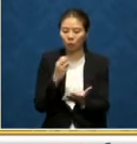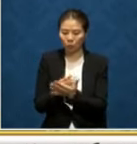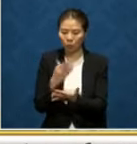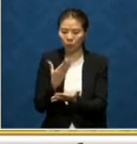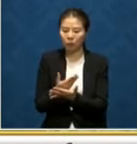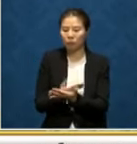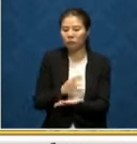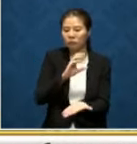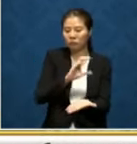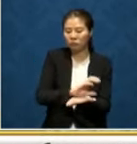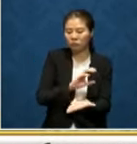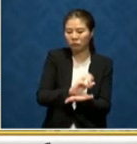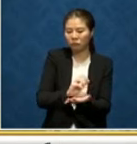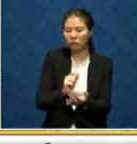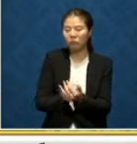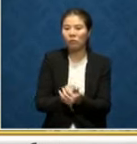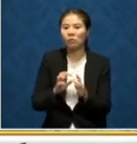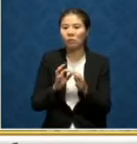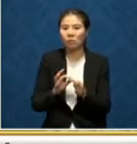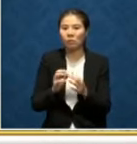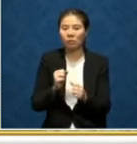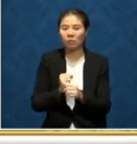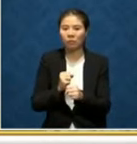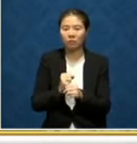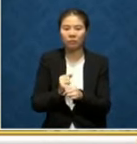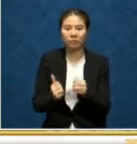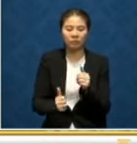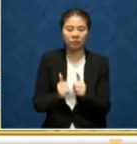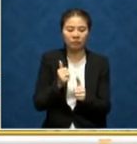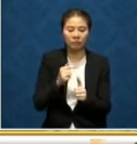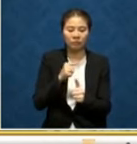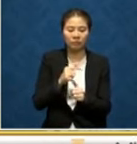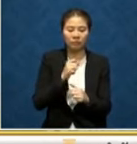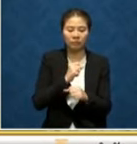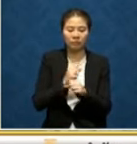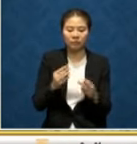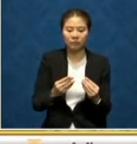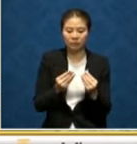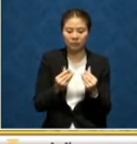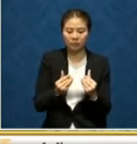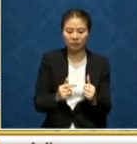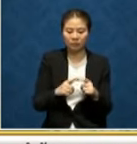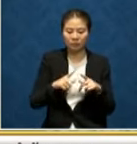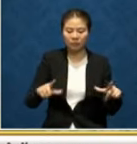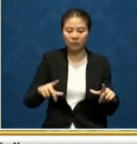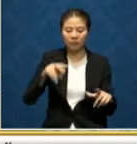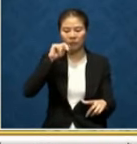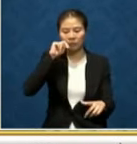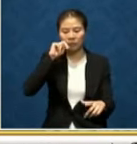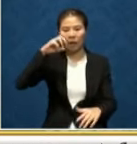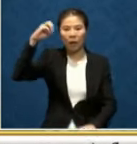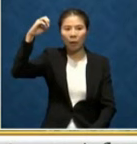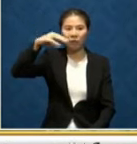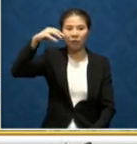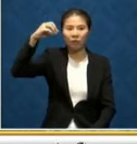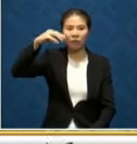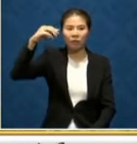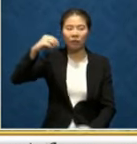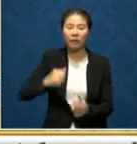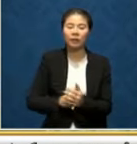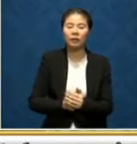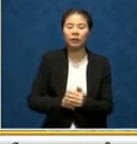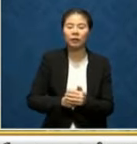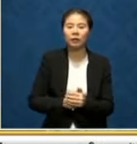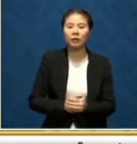มีอิทธิพลและนายทุนผูกขาดนายทุนสัมปทานที่ผูกขาดที่ดินผูกขาดน้ำผูกขาดไฟฟ้าผูกขาดพลังงาน